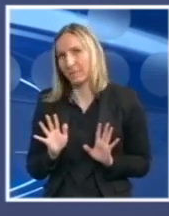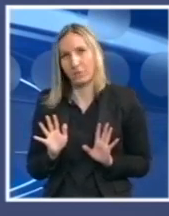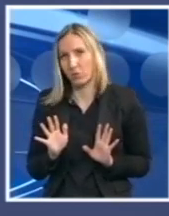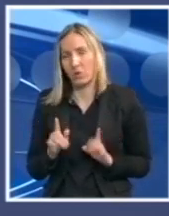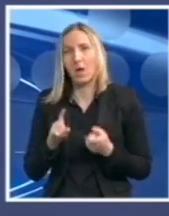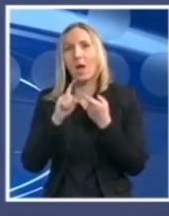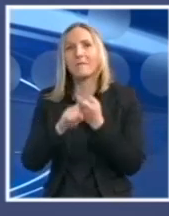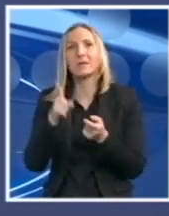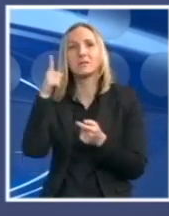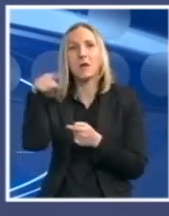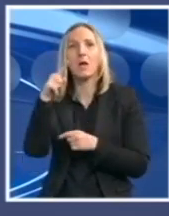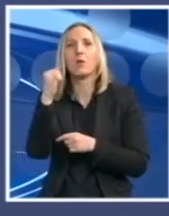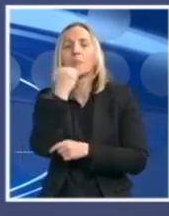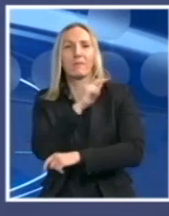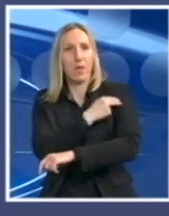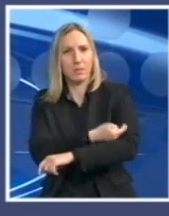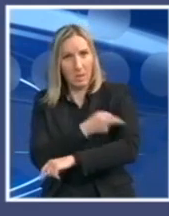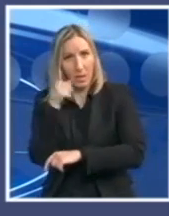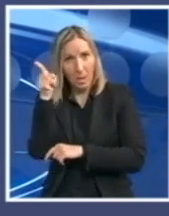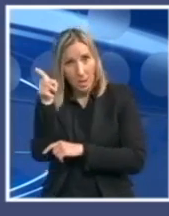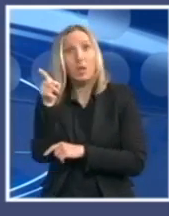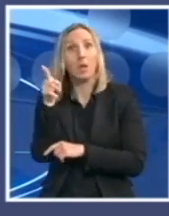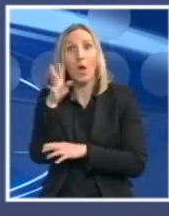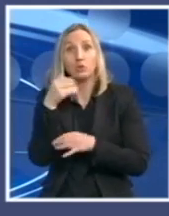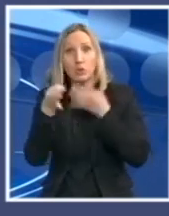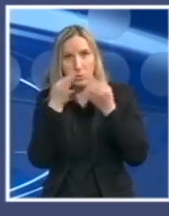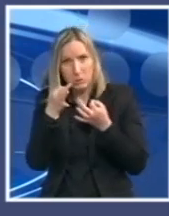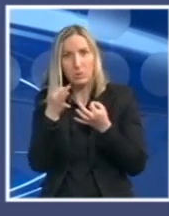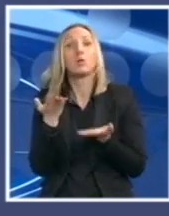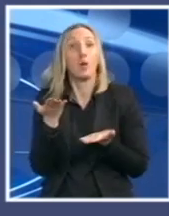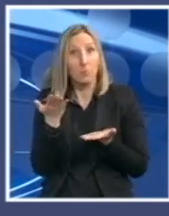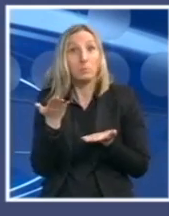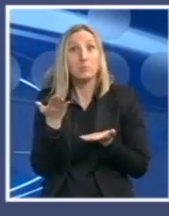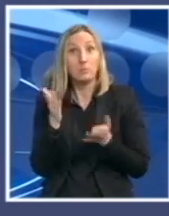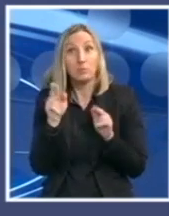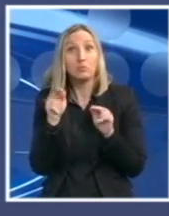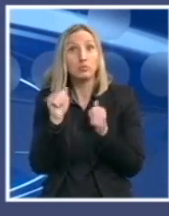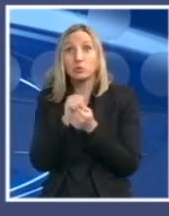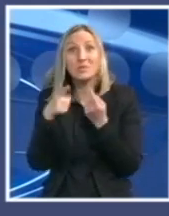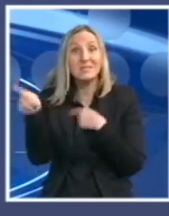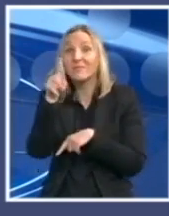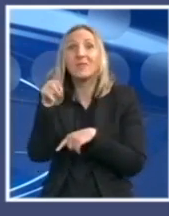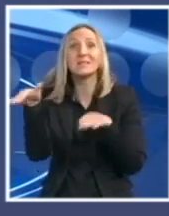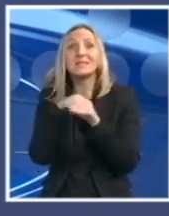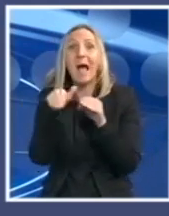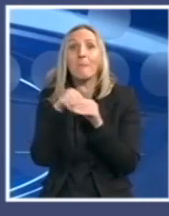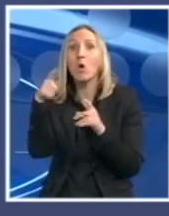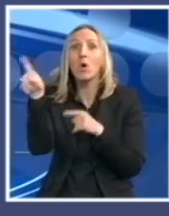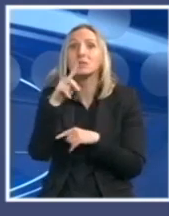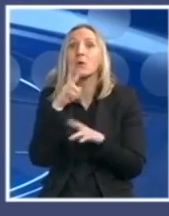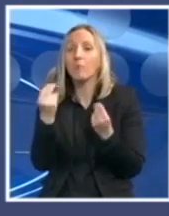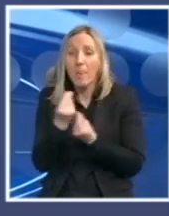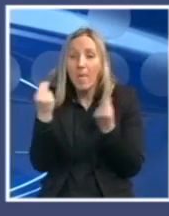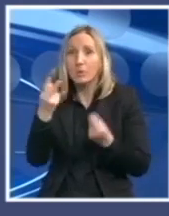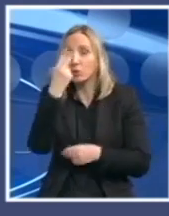njihovog testiranja, takođe dolazi u obzir preko svih COVID ambulanti, znači svih zaposlenih koji imaju određene